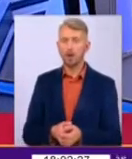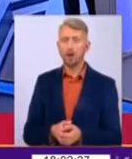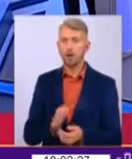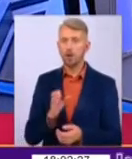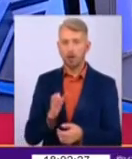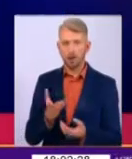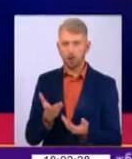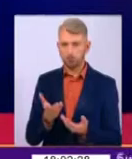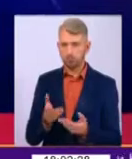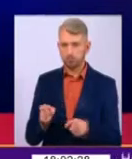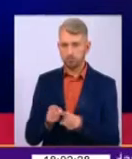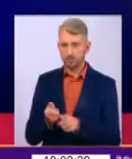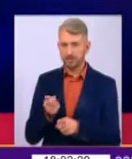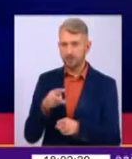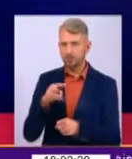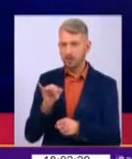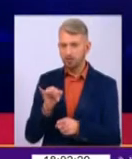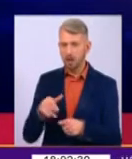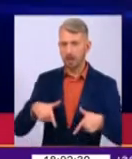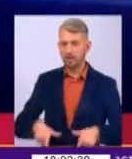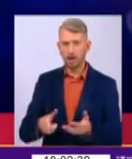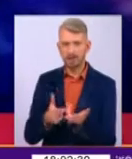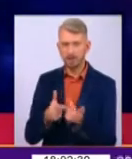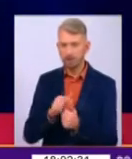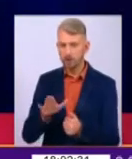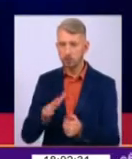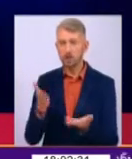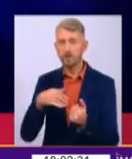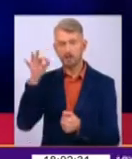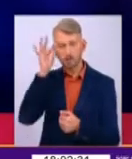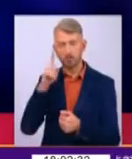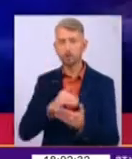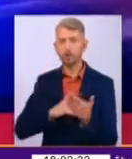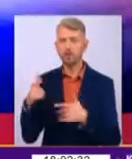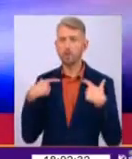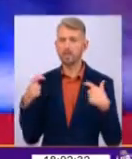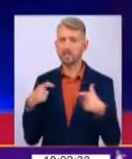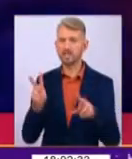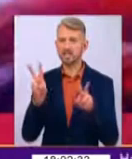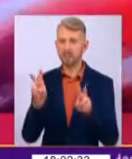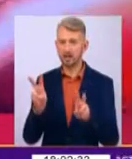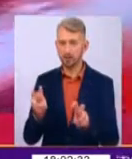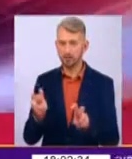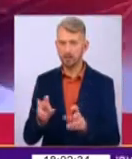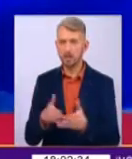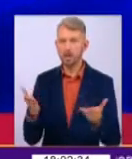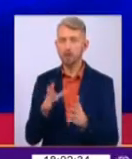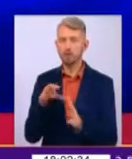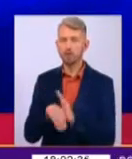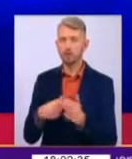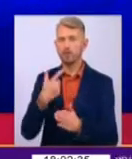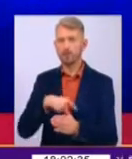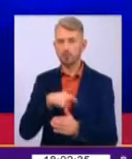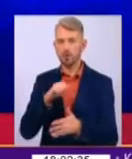не міряють. По-перше, давайте ми згадаємо, що вищі офіцерські звання, які включають себе